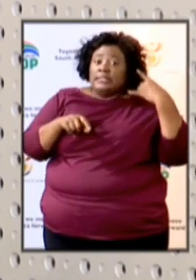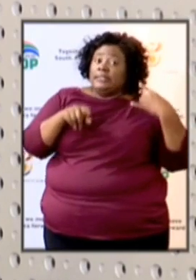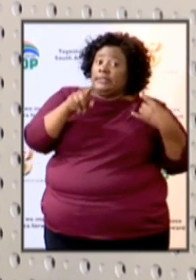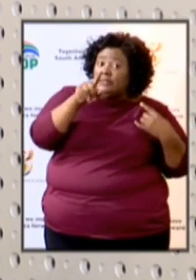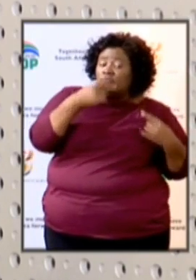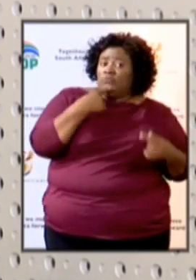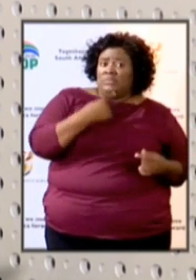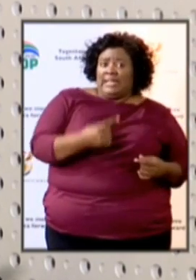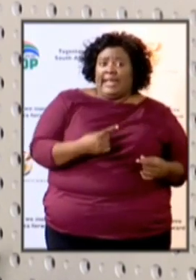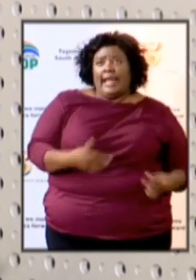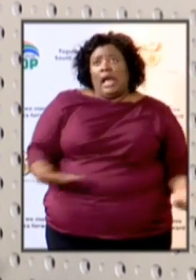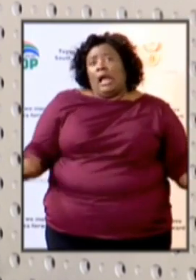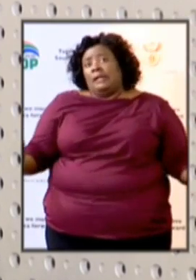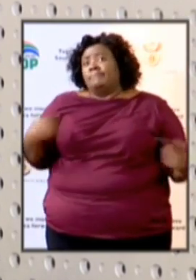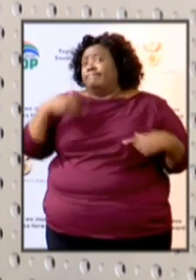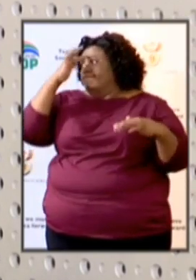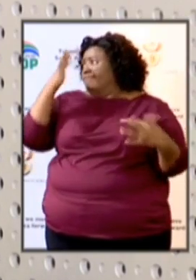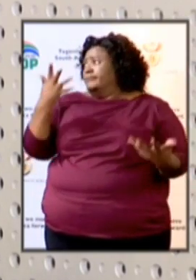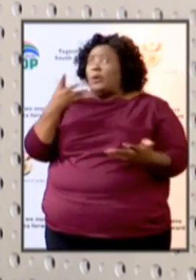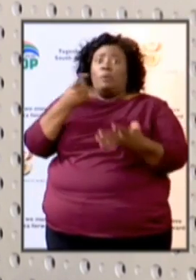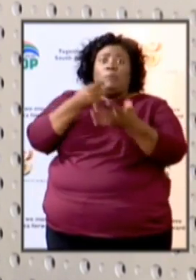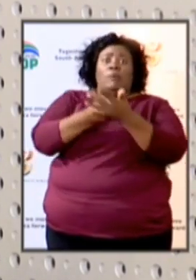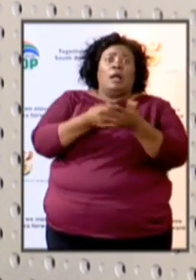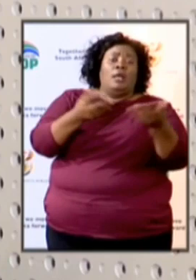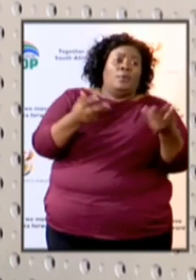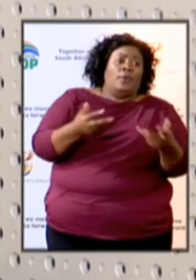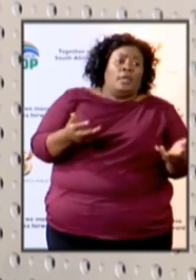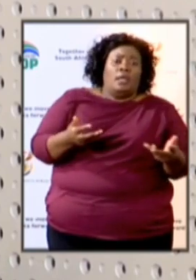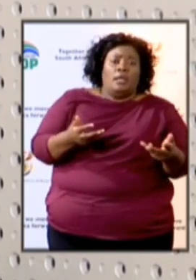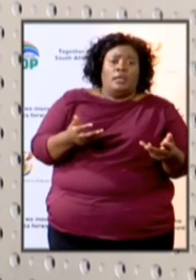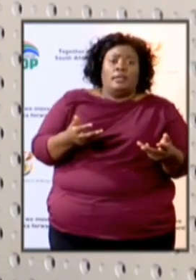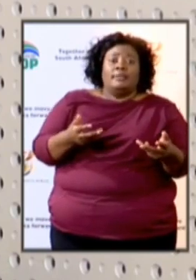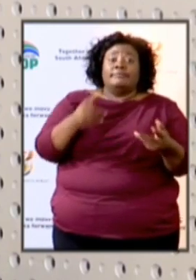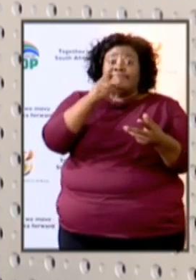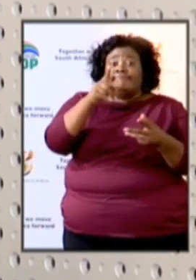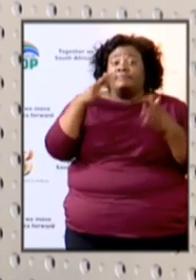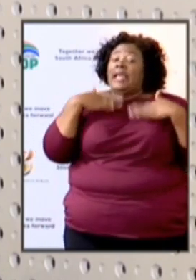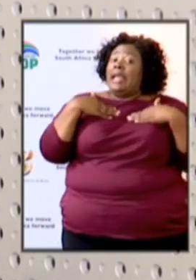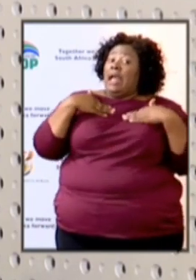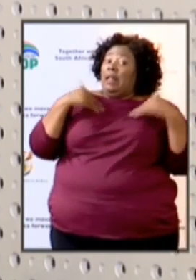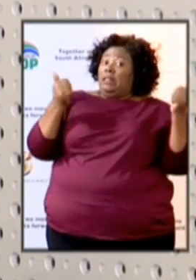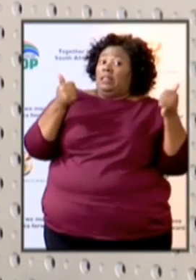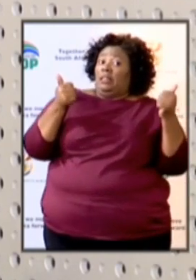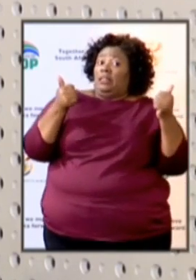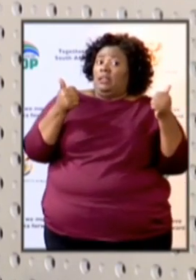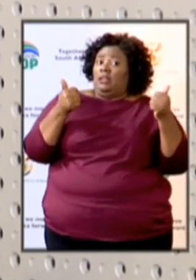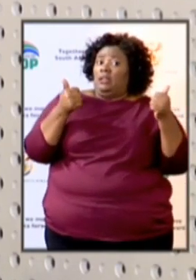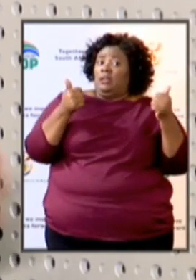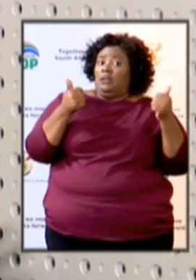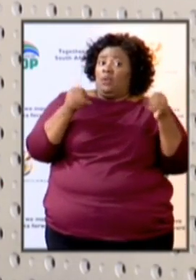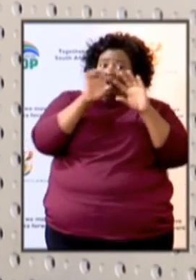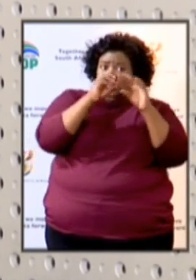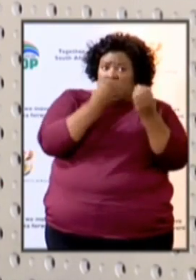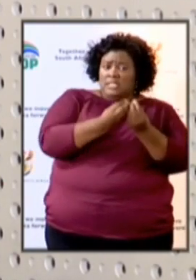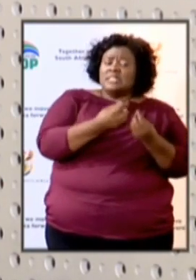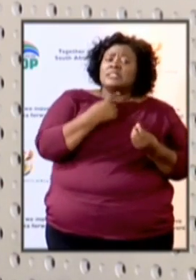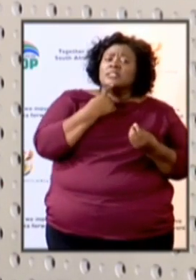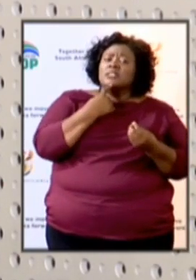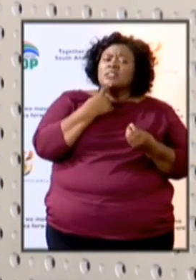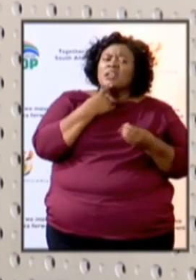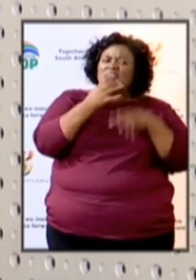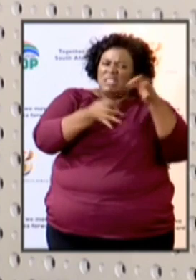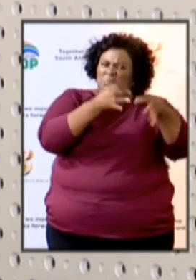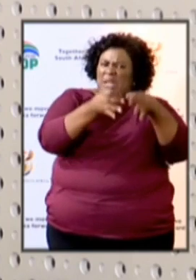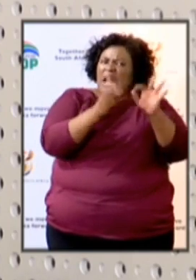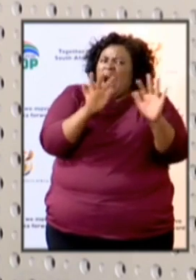umuthi ayi angazi ngizoyithola phi indwangu i-health kwi-website yabo babhalile ukuthi ungazenzela kanjani eyakho